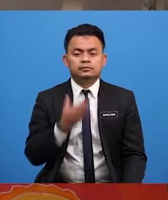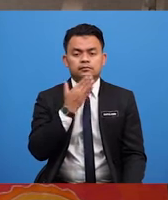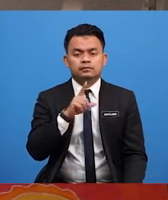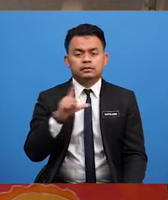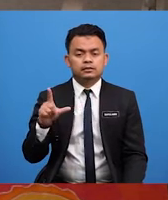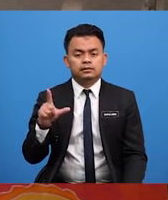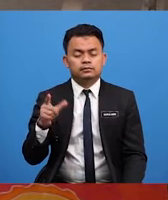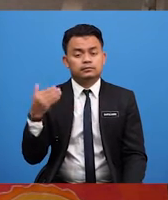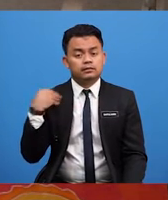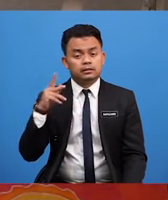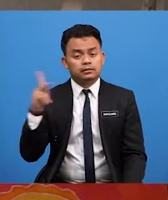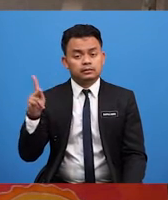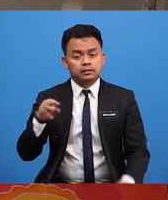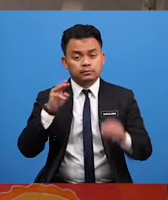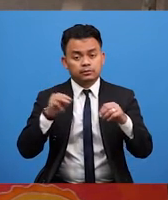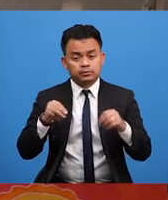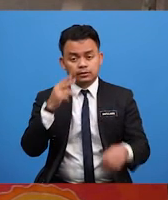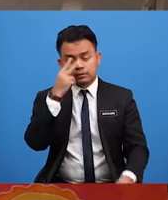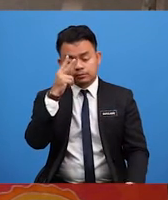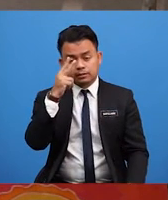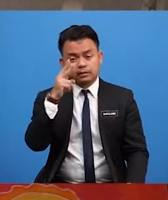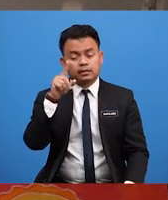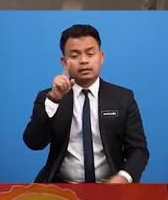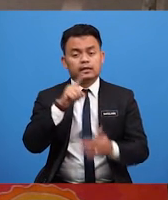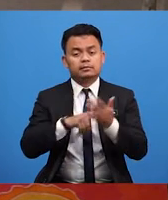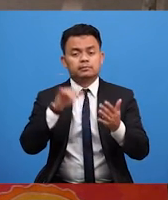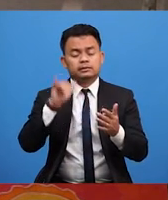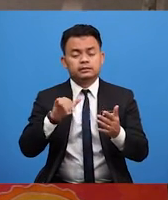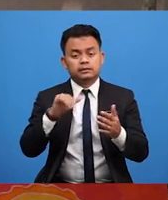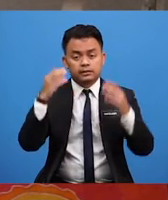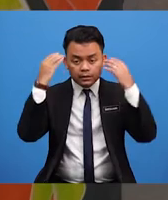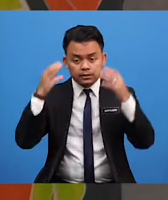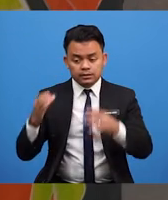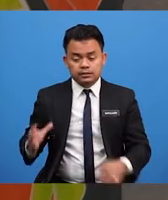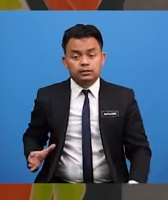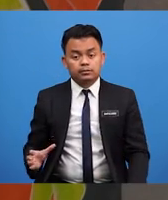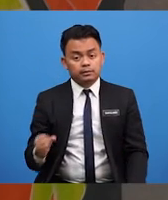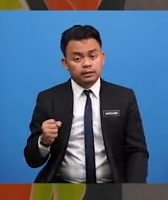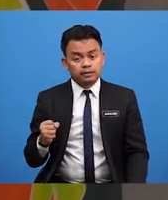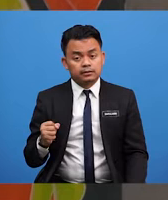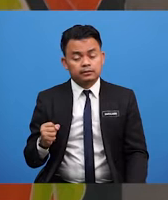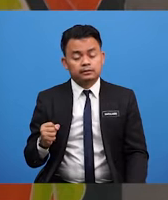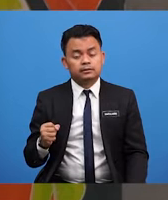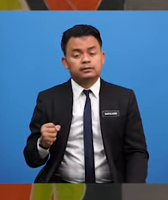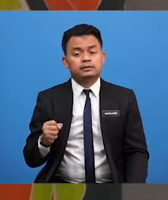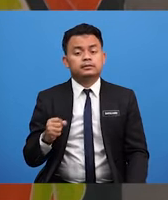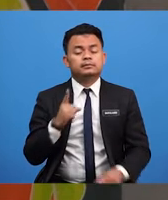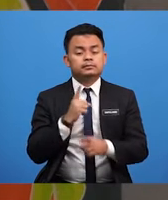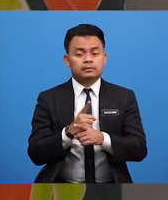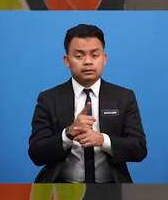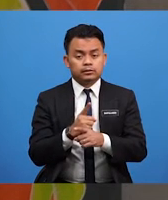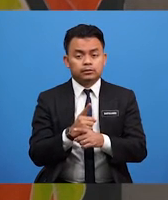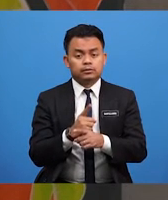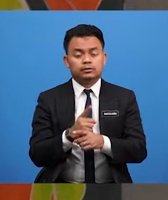Baiklah, adakah murid-murid nampak apa yang cikgu pegang ini? Ya, betul. Ini adalah blok batik terap yang akan